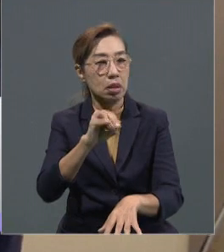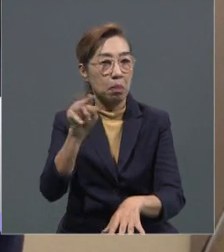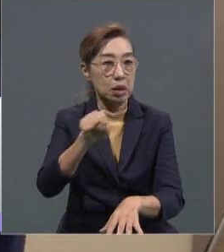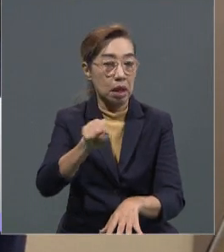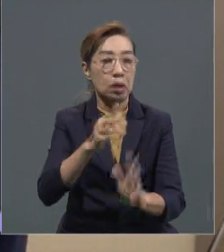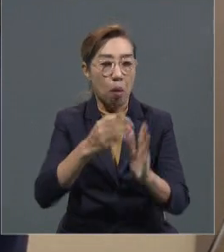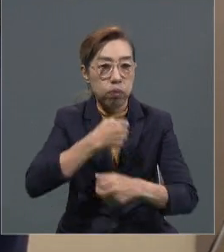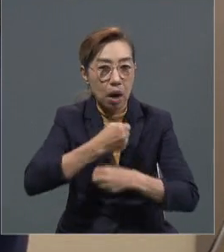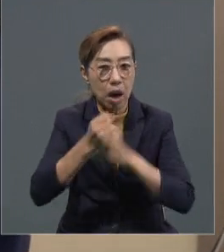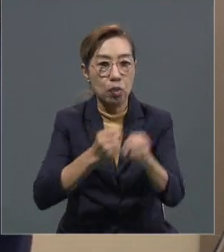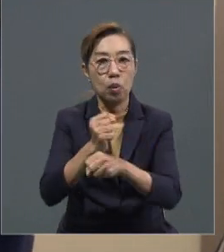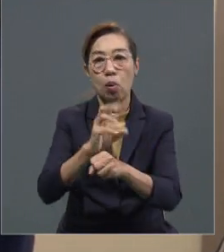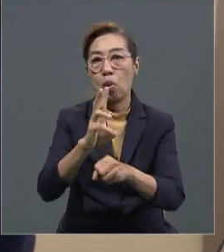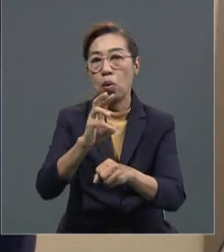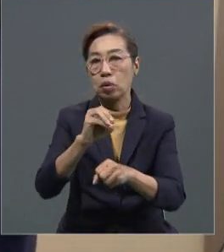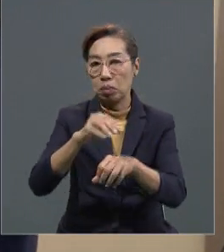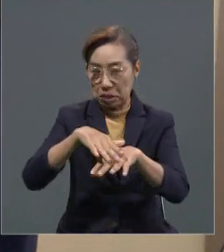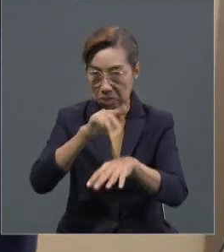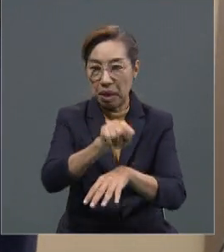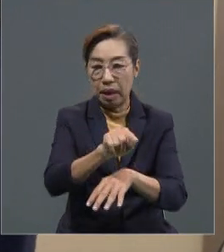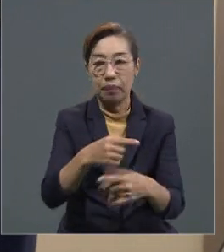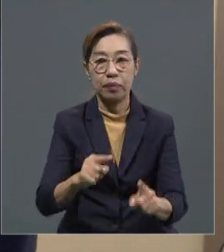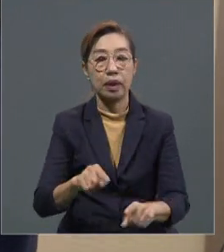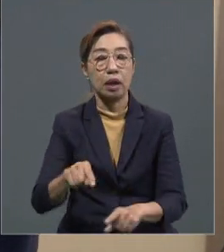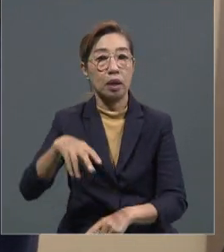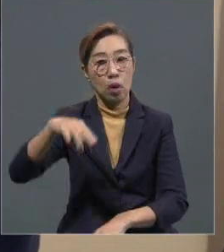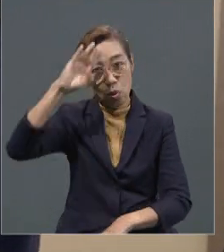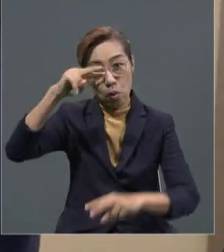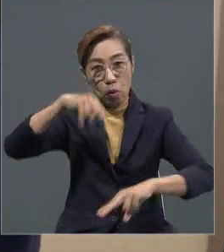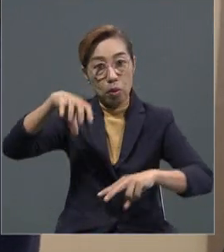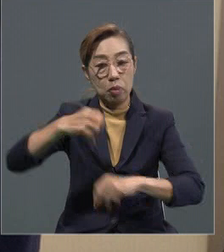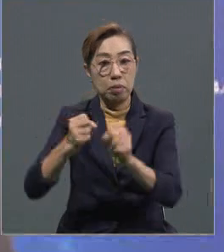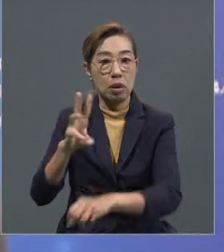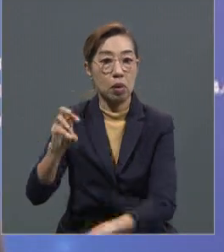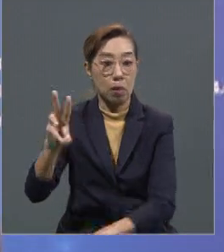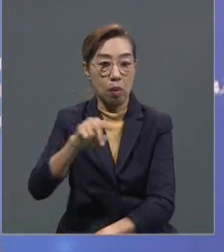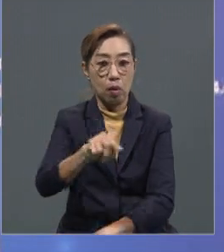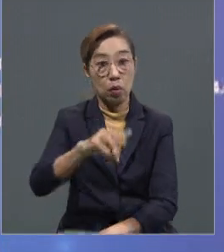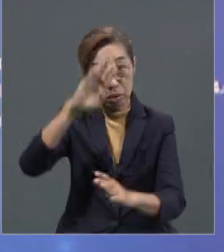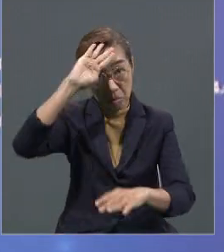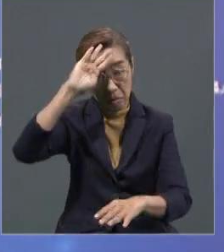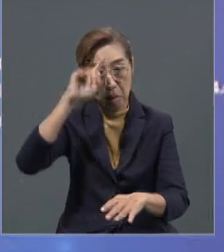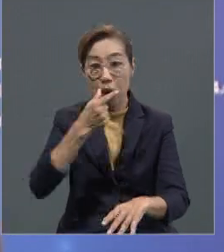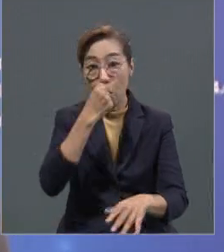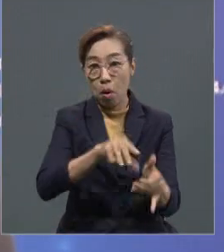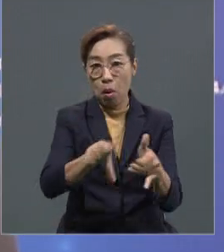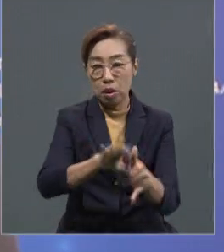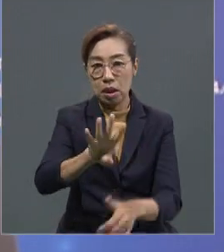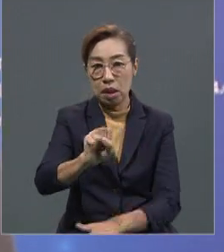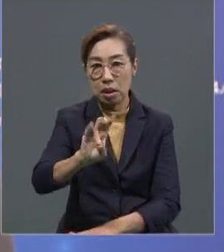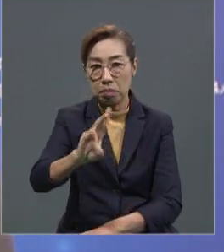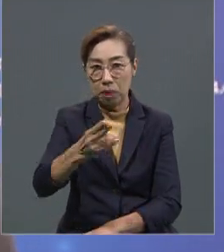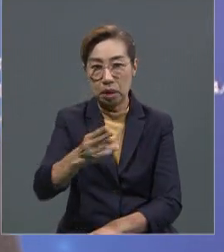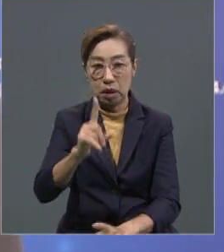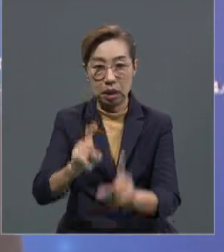ไปจากรายงานของกรมควบคุมโรคในปี 2566พบผู้ป่วยจากโรคไข้วัดใหญ่มากกว่า 47,000รายมีผู้เสีย